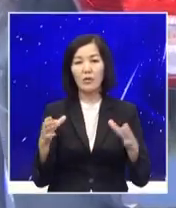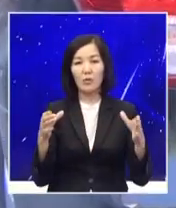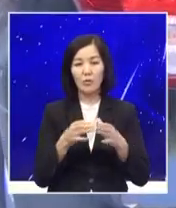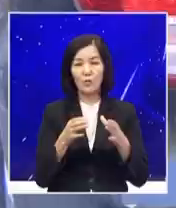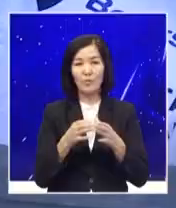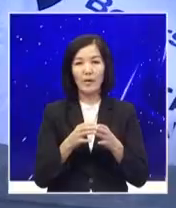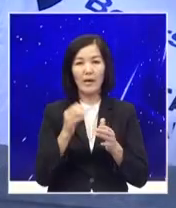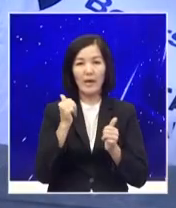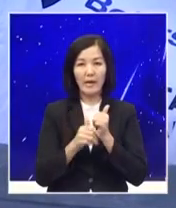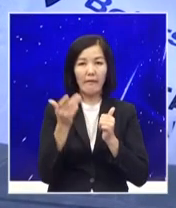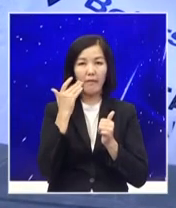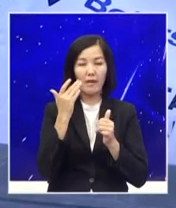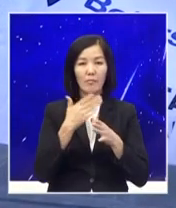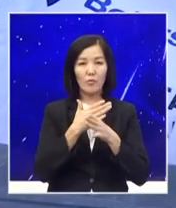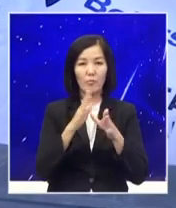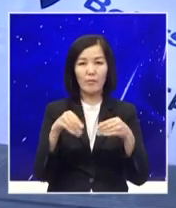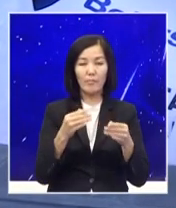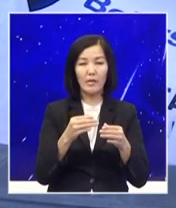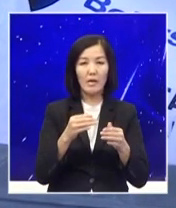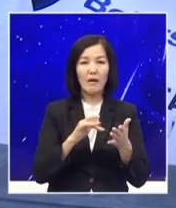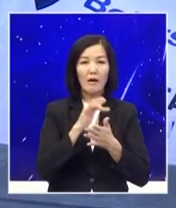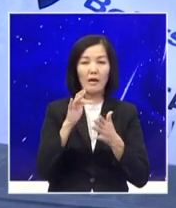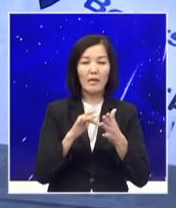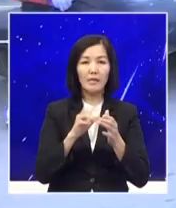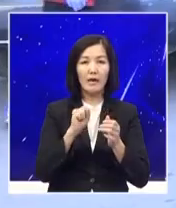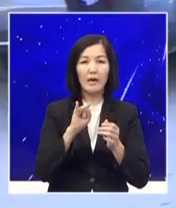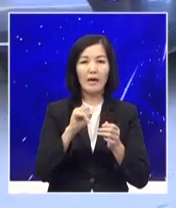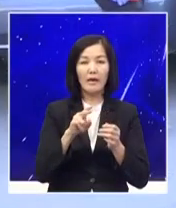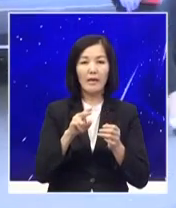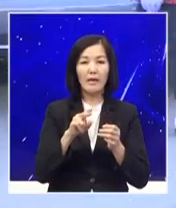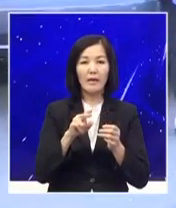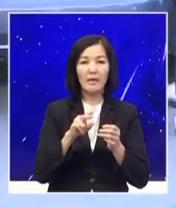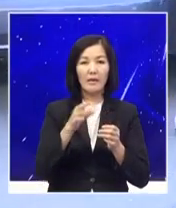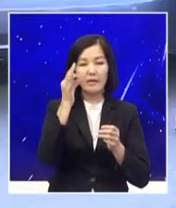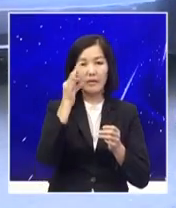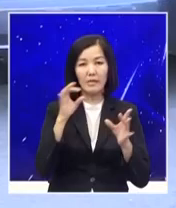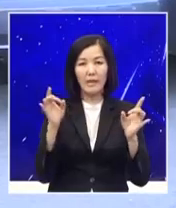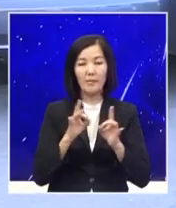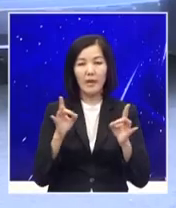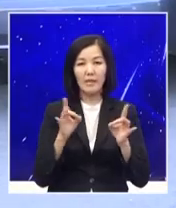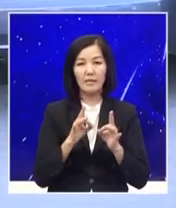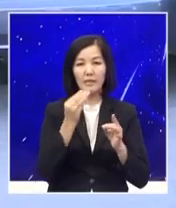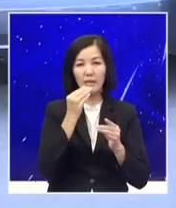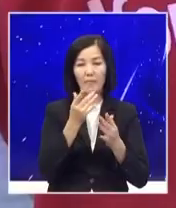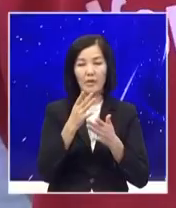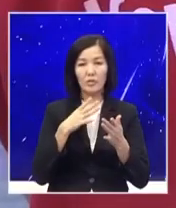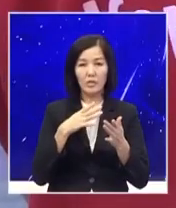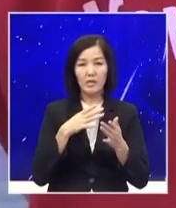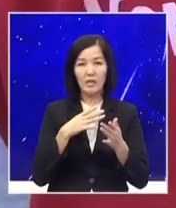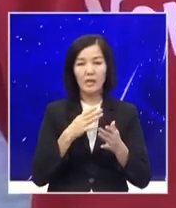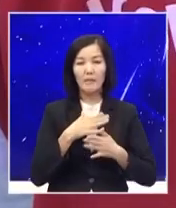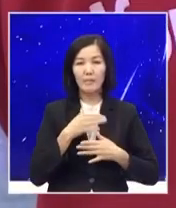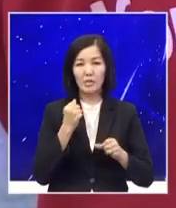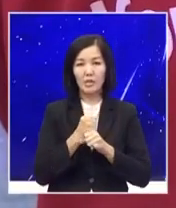таңған емес. Мәселен, шаһардағы 10 адам күнделікті ай дәмханасына келіп, ыстық тамақтан ішіп, үйіне ас-ауқат алып кетеді. Мұның өзі біз жасап